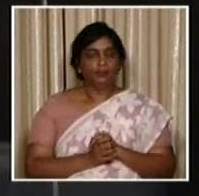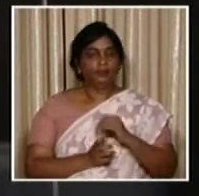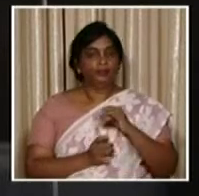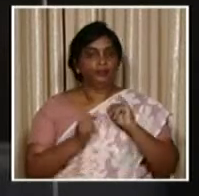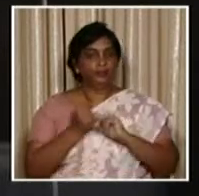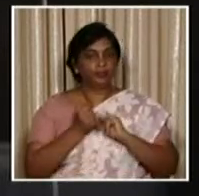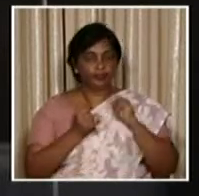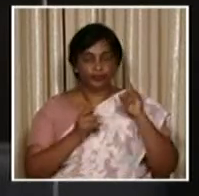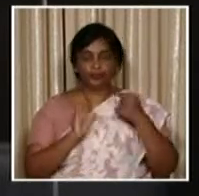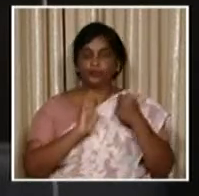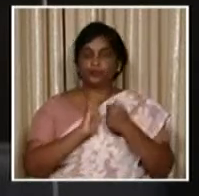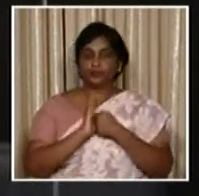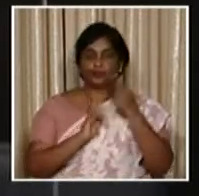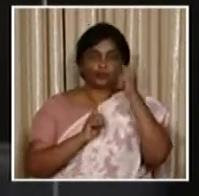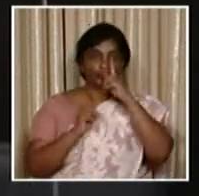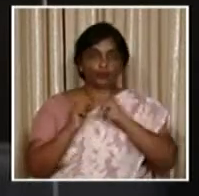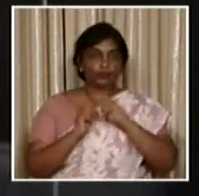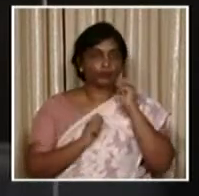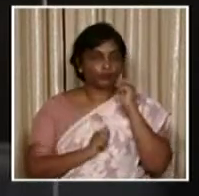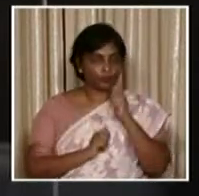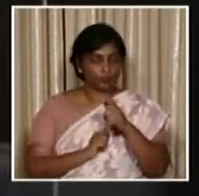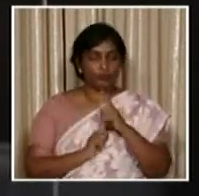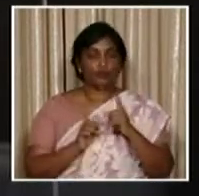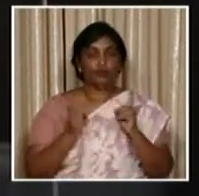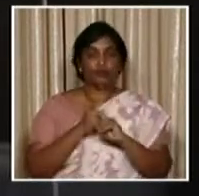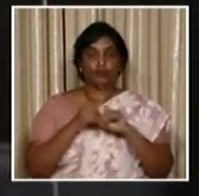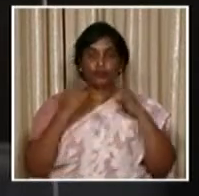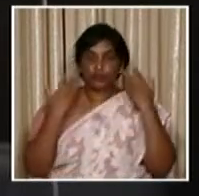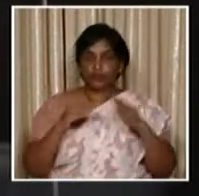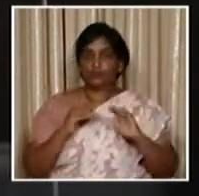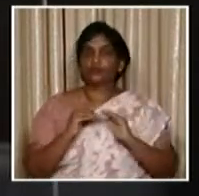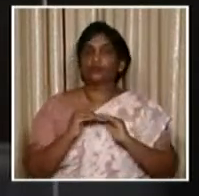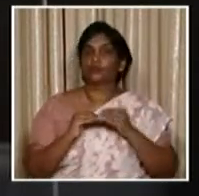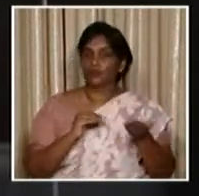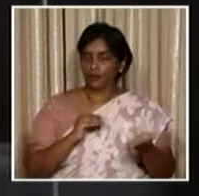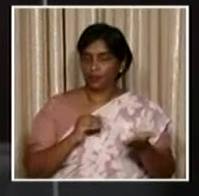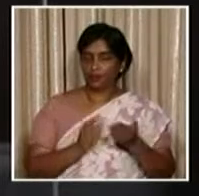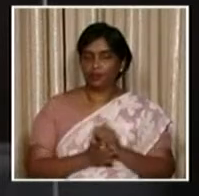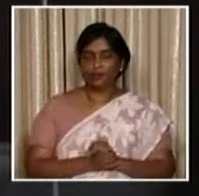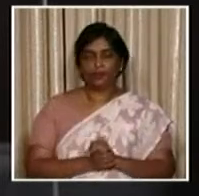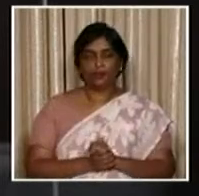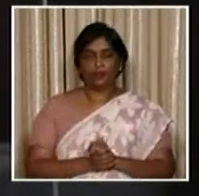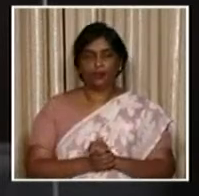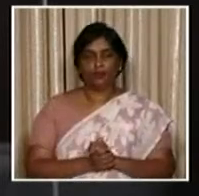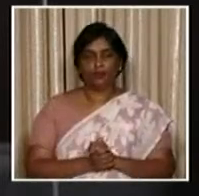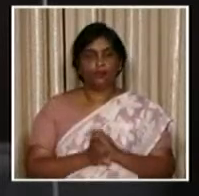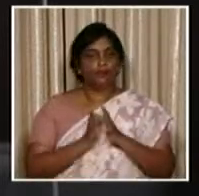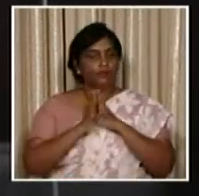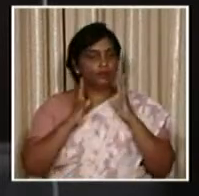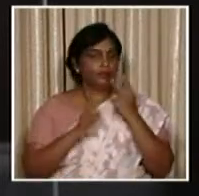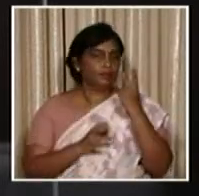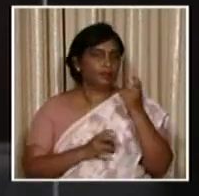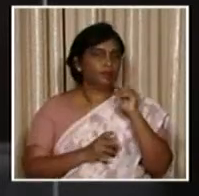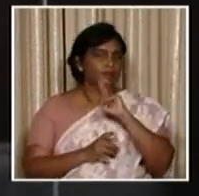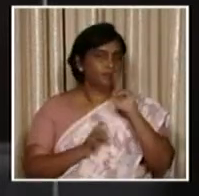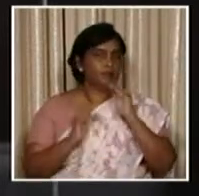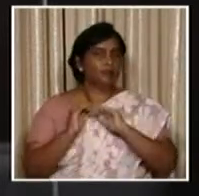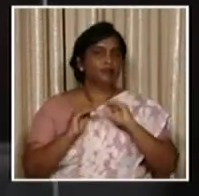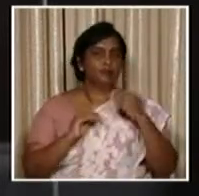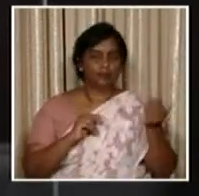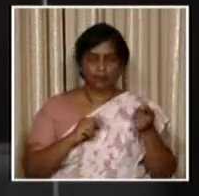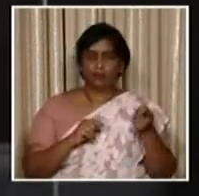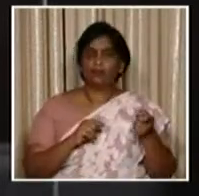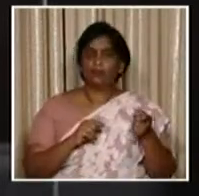Saharanta naginihira padigiyanna patan aragena tiyenne yuddha awasan unata passe. Hungak durata 2010 passe vithara